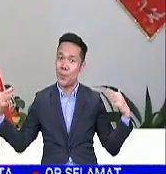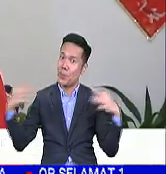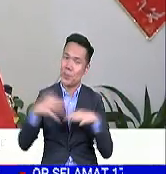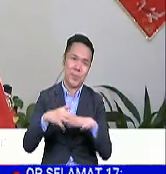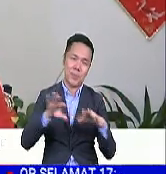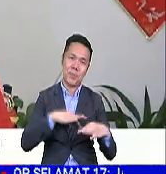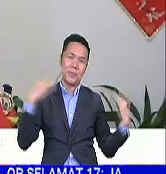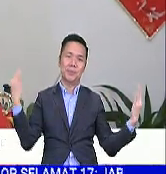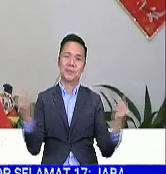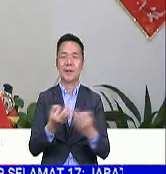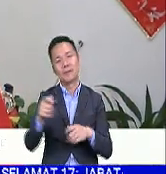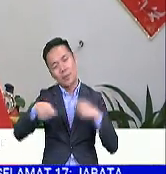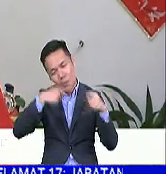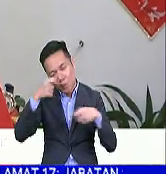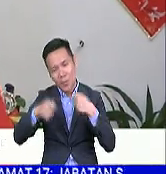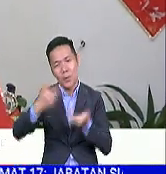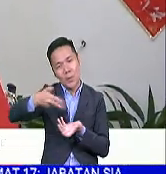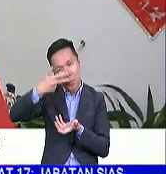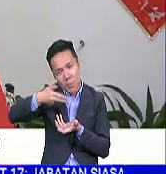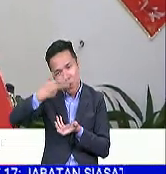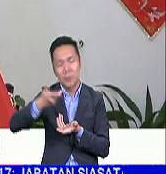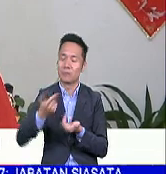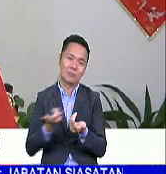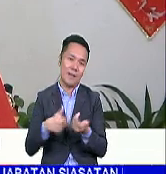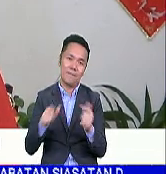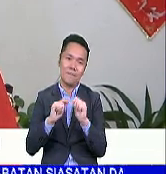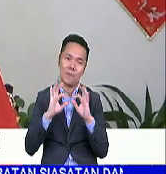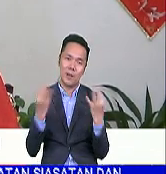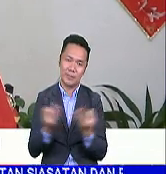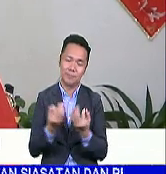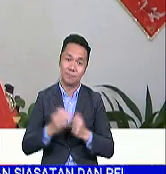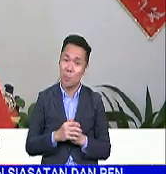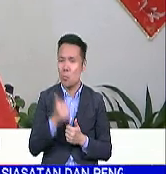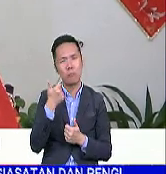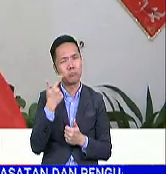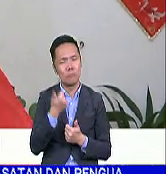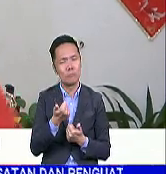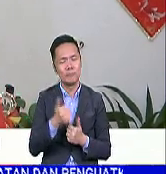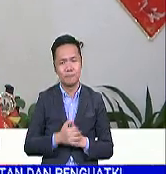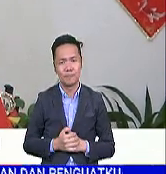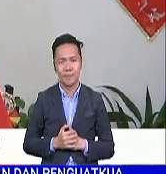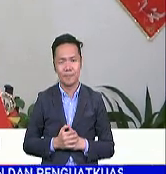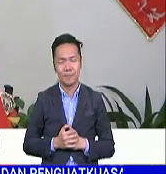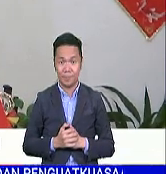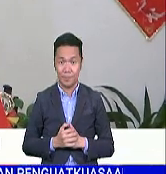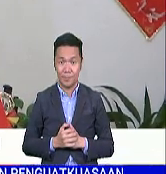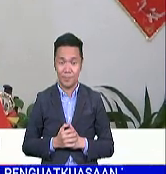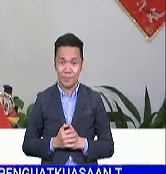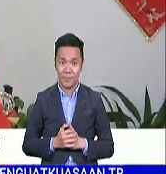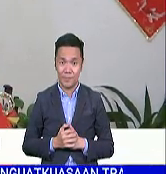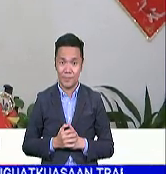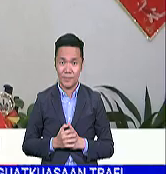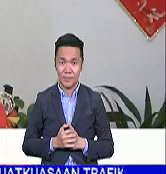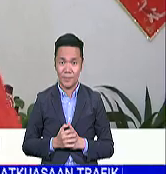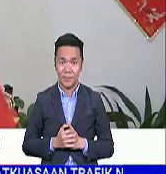keluarga rumah makan satu keluarga lah. Ini macam memang bagus lah. Dapat sekarang